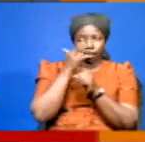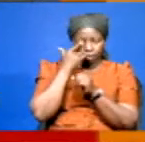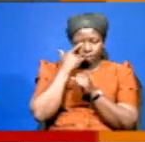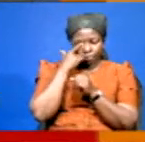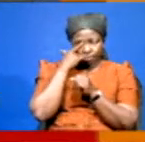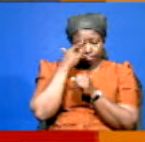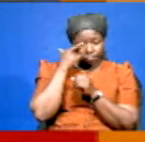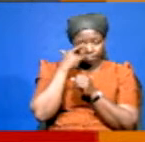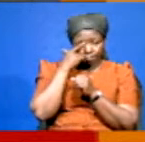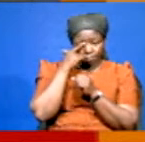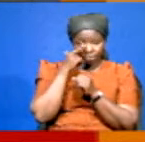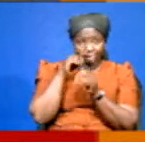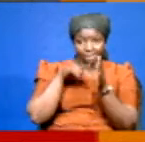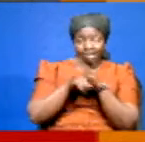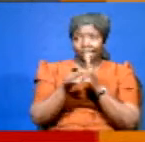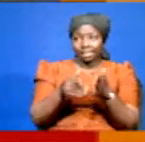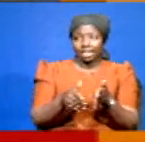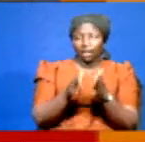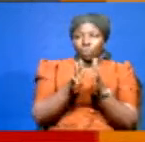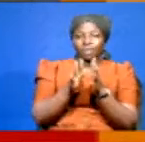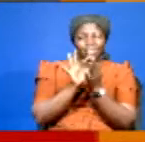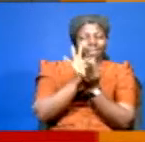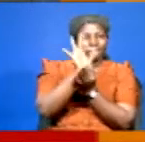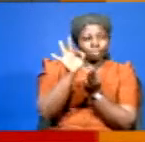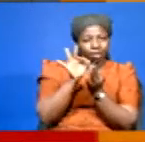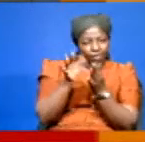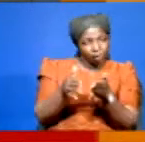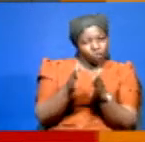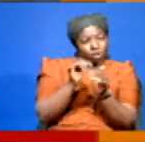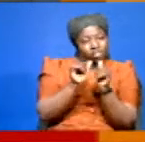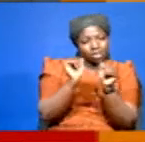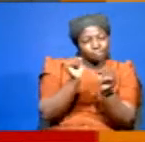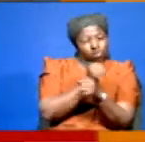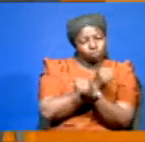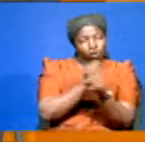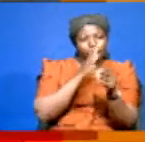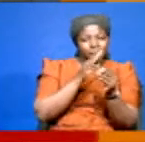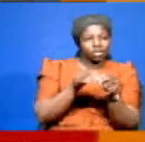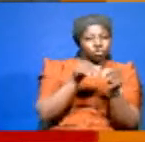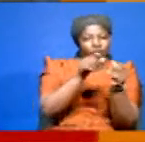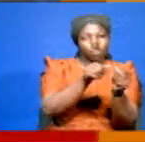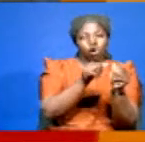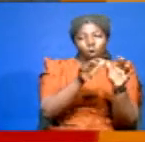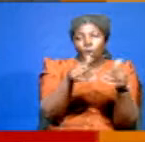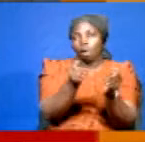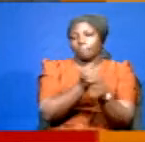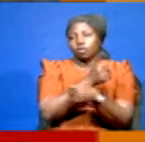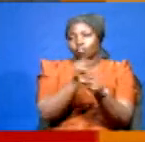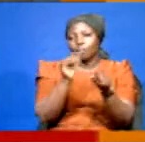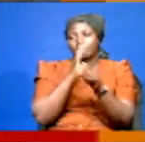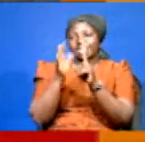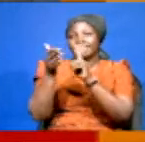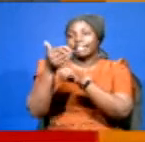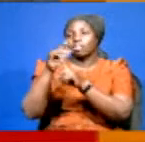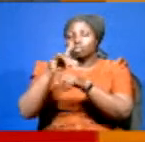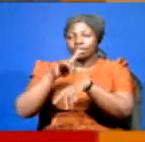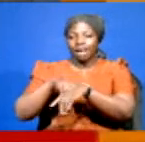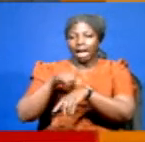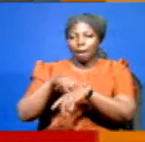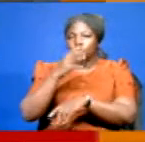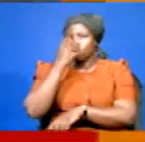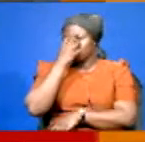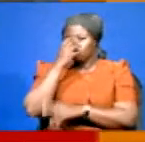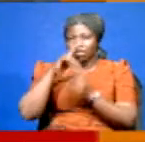namna nyingine ama kwa njia fulani haziwezi zikasuluhishwa ama kutimizwa. Kwa hivyo Ruto alipoanza na kwa kupiga